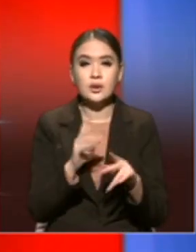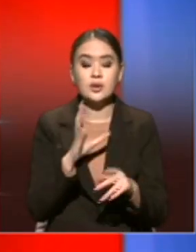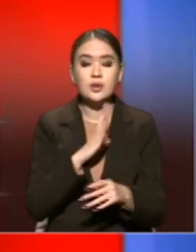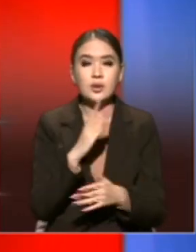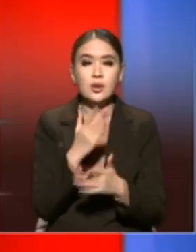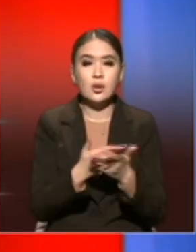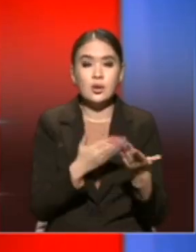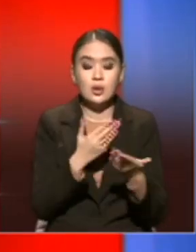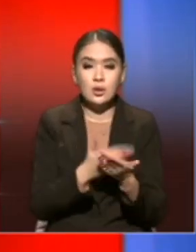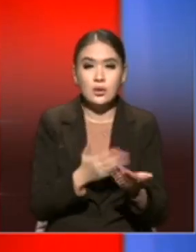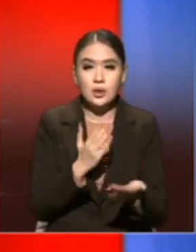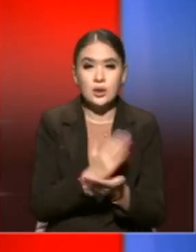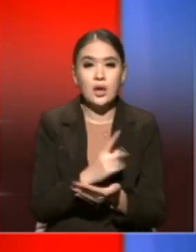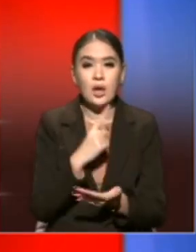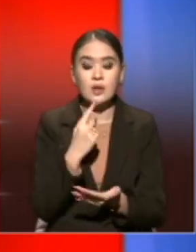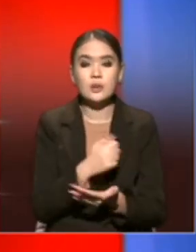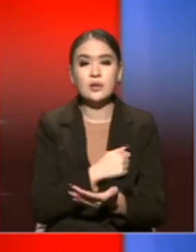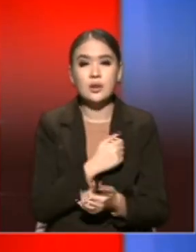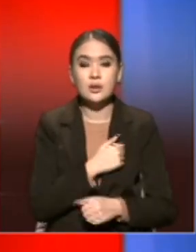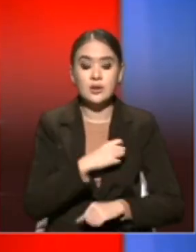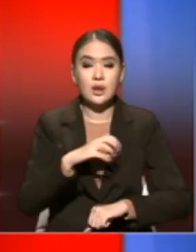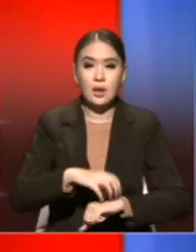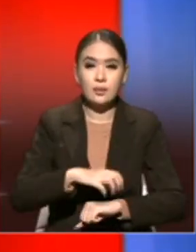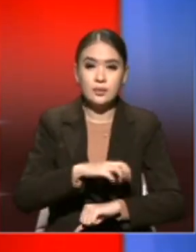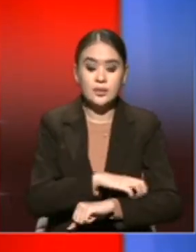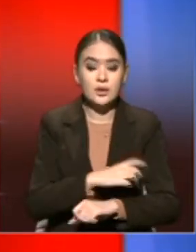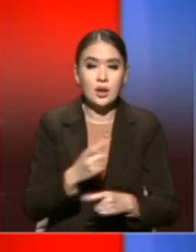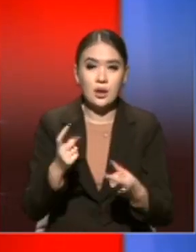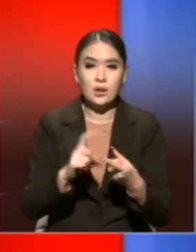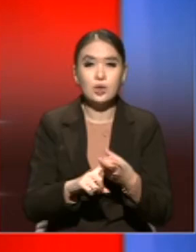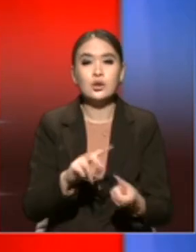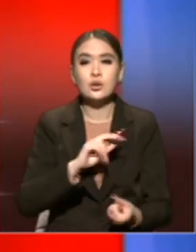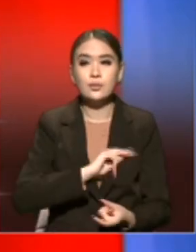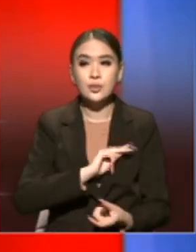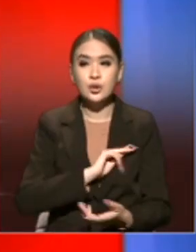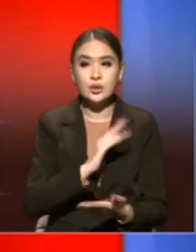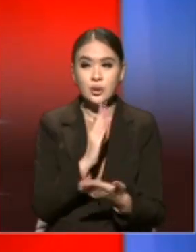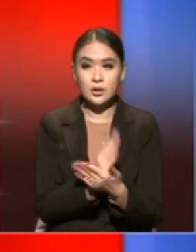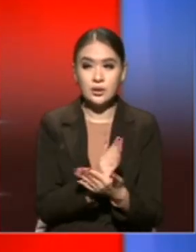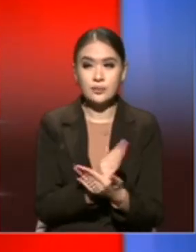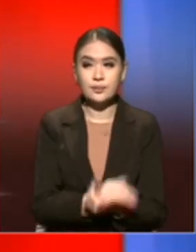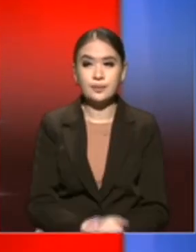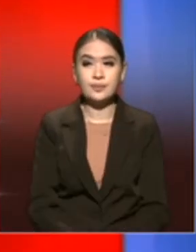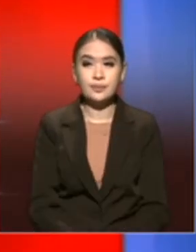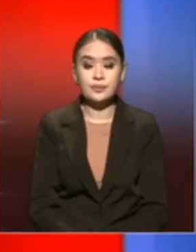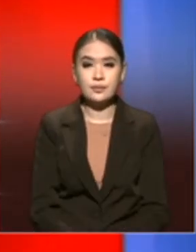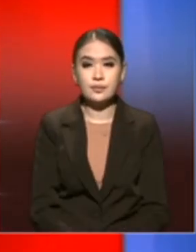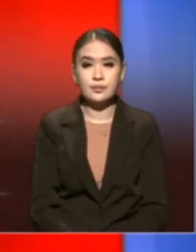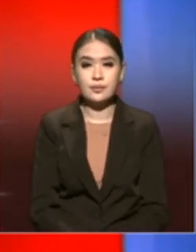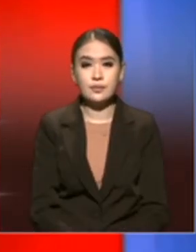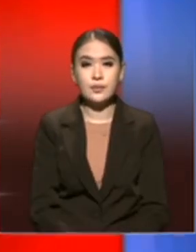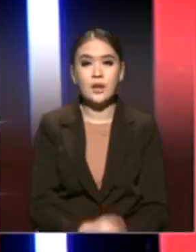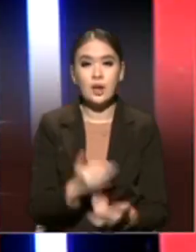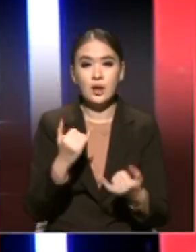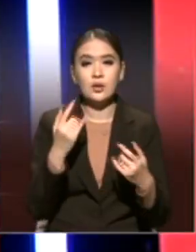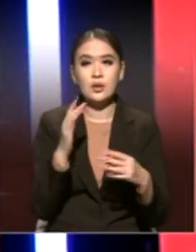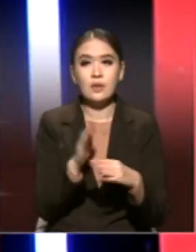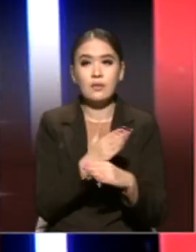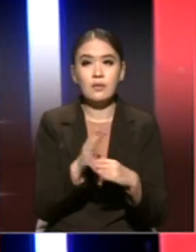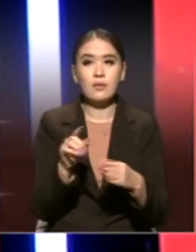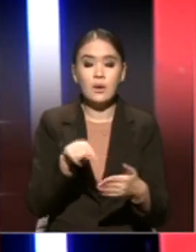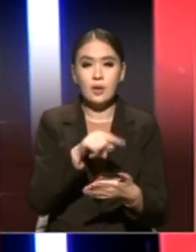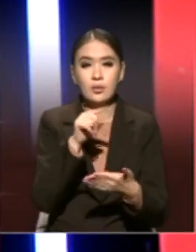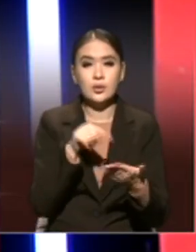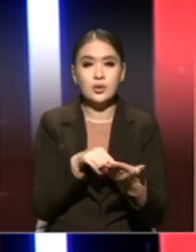Бүкіл әскерге шақырылым комиссияларында жұмыс істеп жатыр олар. Осы аналар кеңесіне қатысты жеке сұрағымыз бар біздің. Аналар